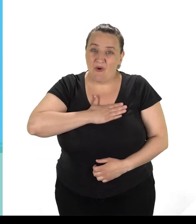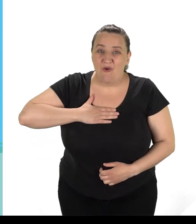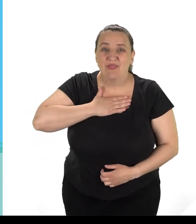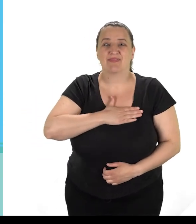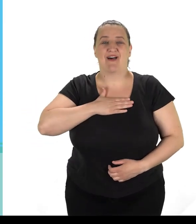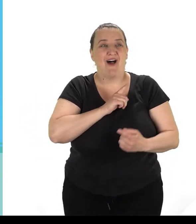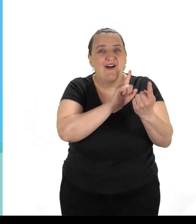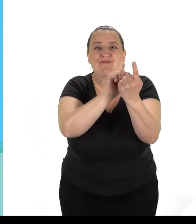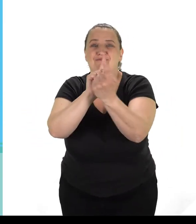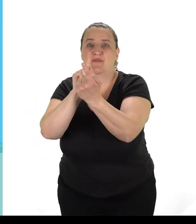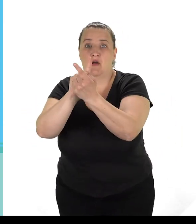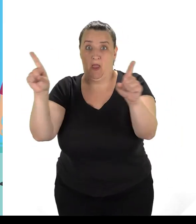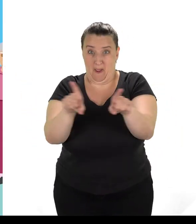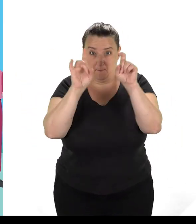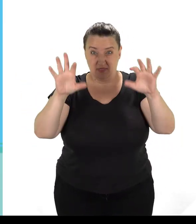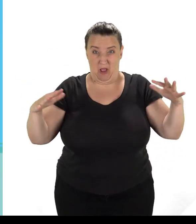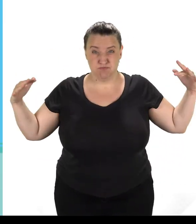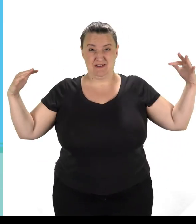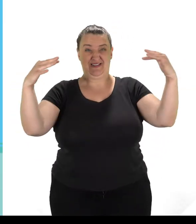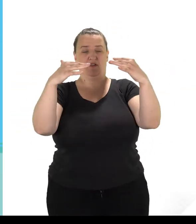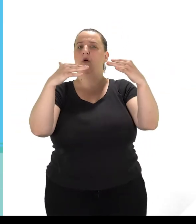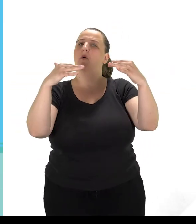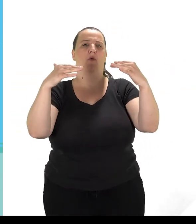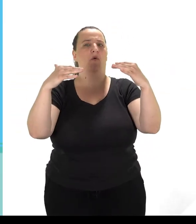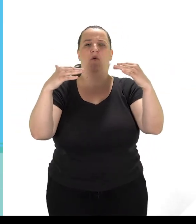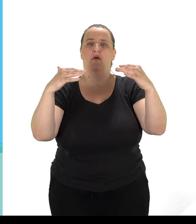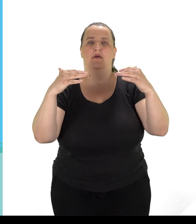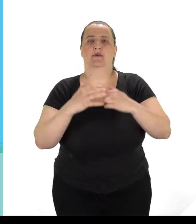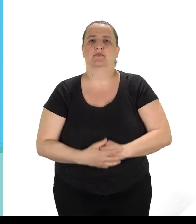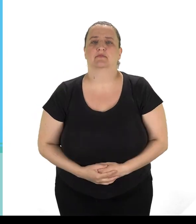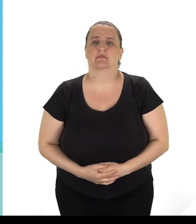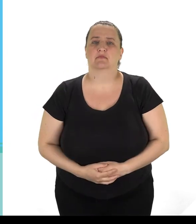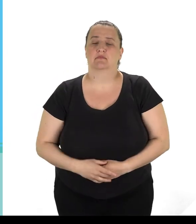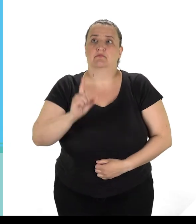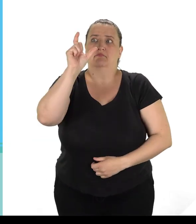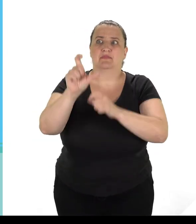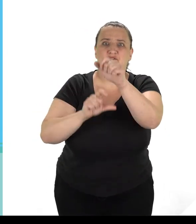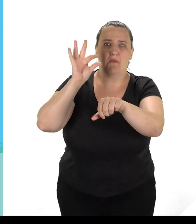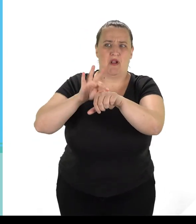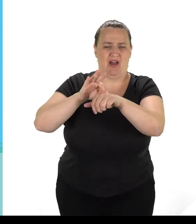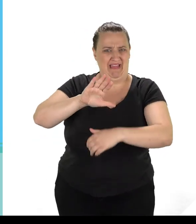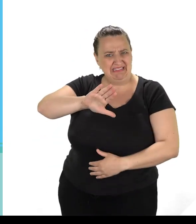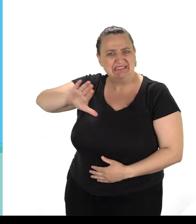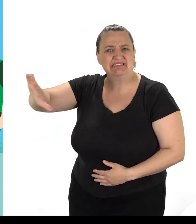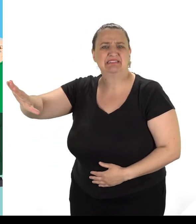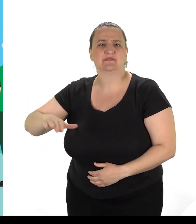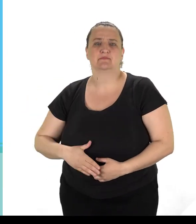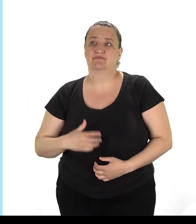Je suis contente de vous rencontrer, mais pas tous en même temps, ni quand vous êtes malade.